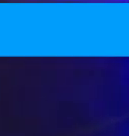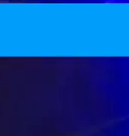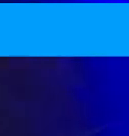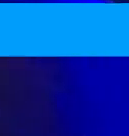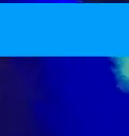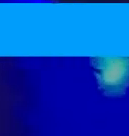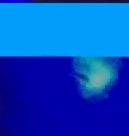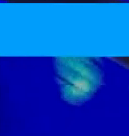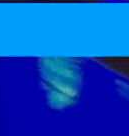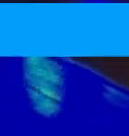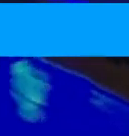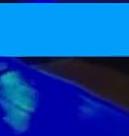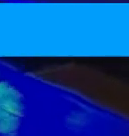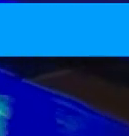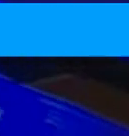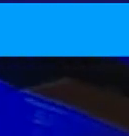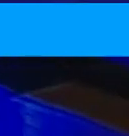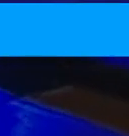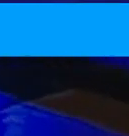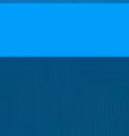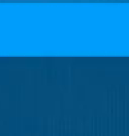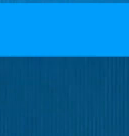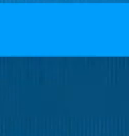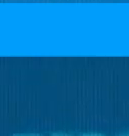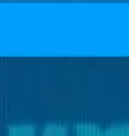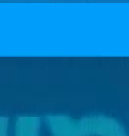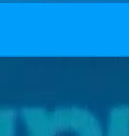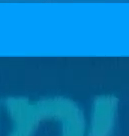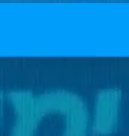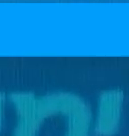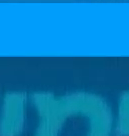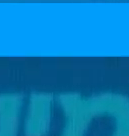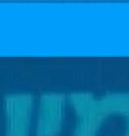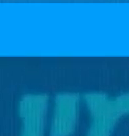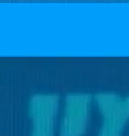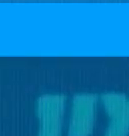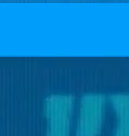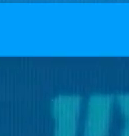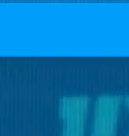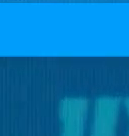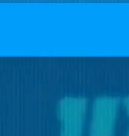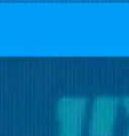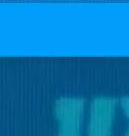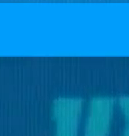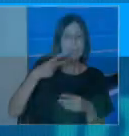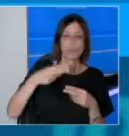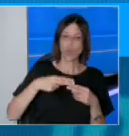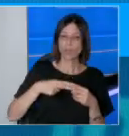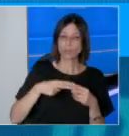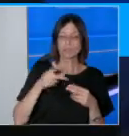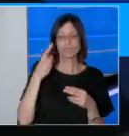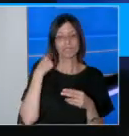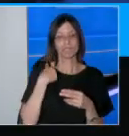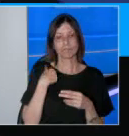השבוע, ייתכן וזה יקרה? תראה, צריך לראות באמת, כמו שאמרתי, ביום יומיים הקרובים, הספקתם לשמוע אותי